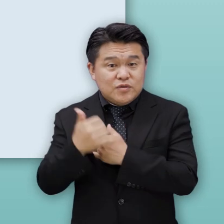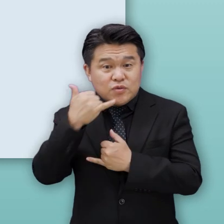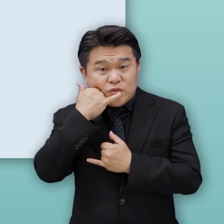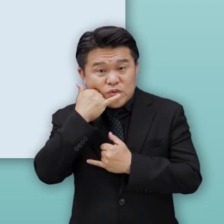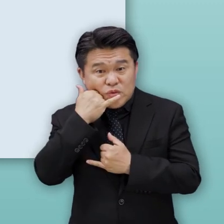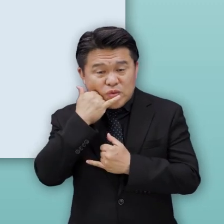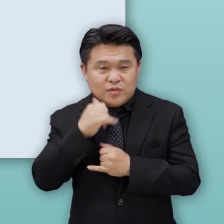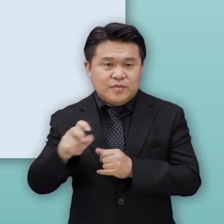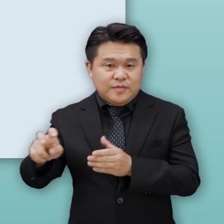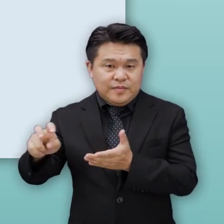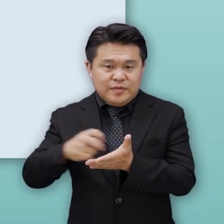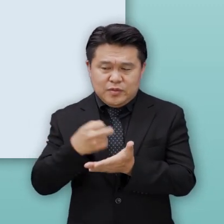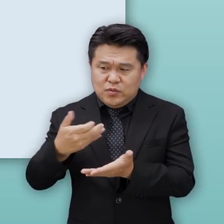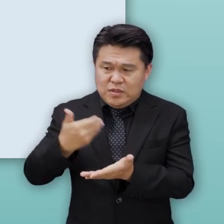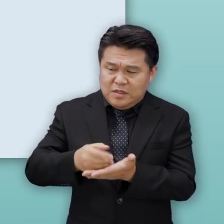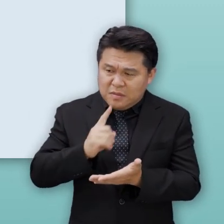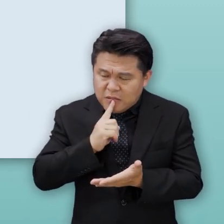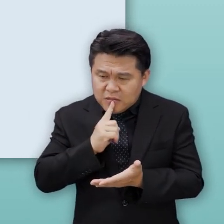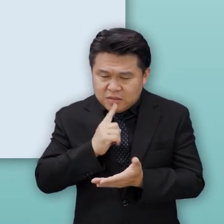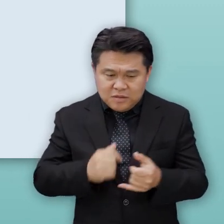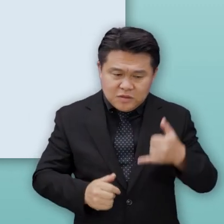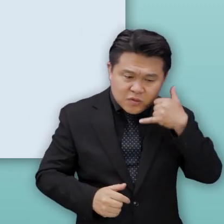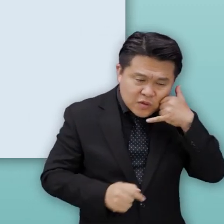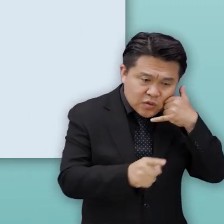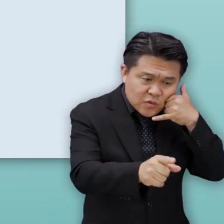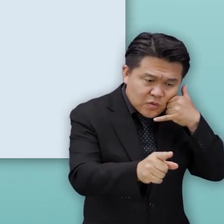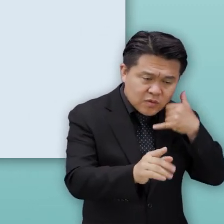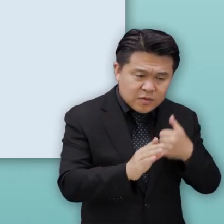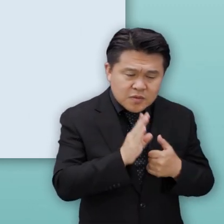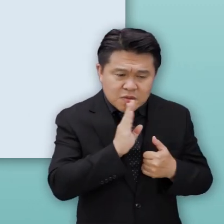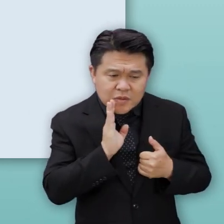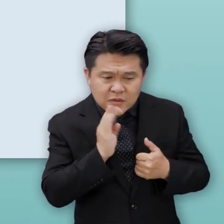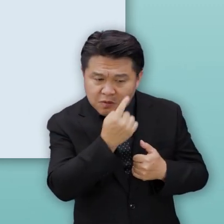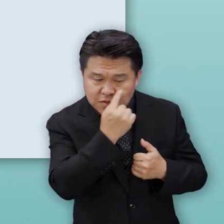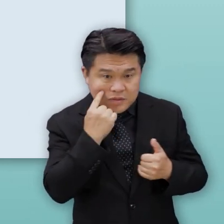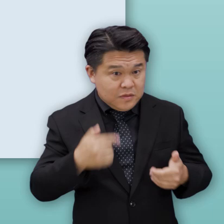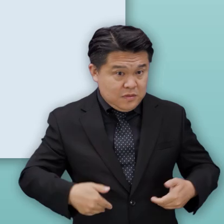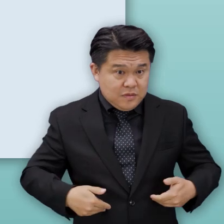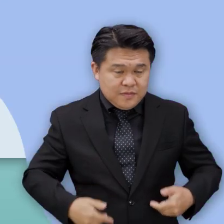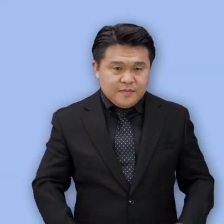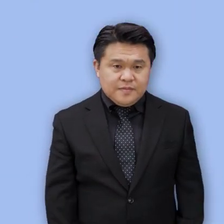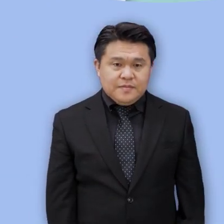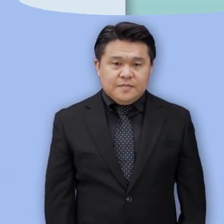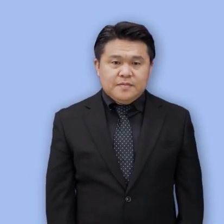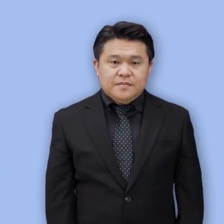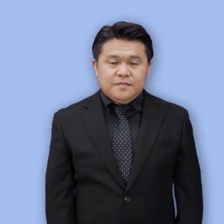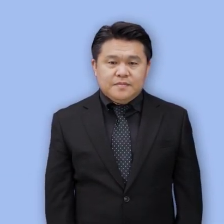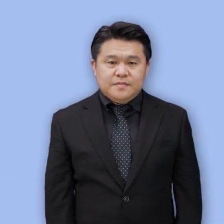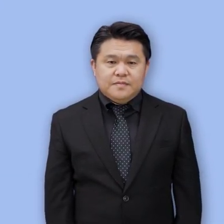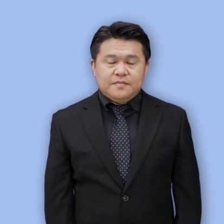메신저로 금전을 요구하는 경우 반드시 전화로 본인 및 사실 여부를 확인해야 합니다.